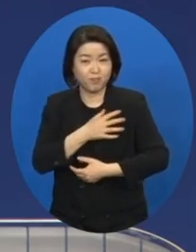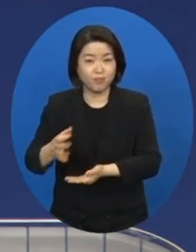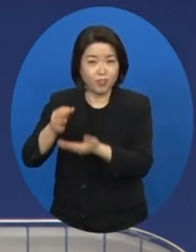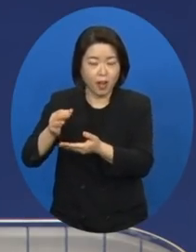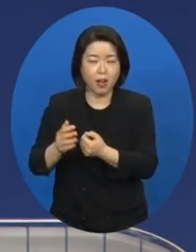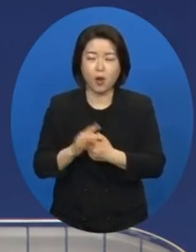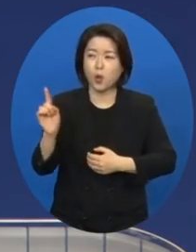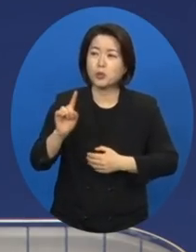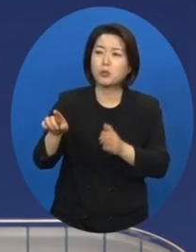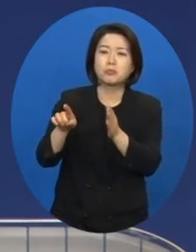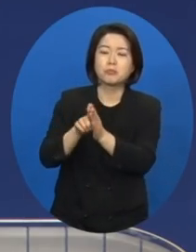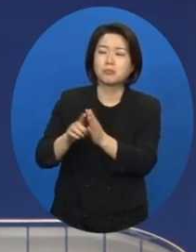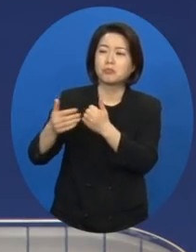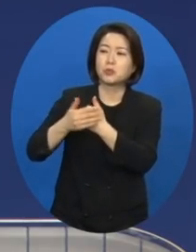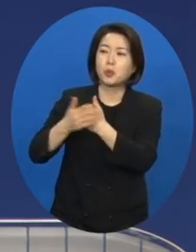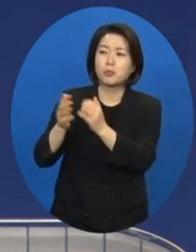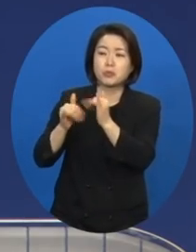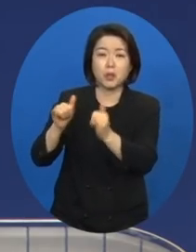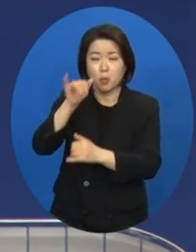사람이 있으십니까?